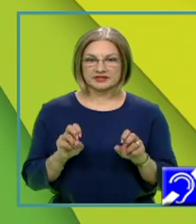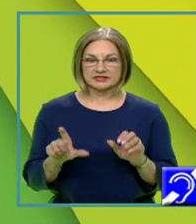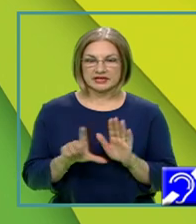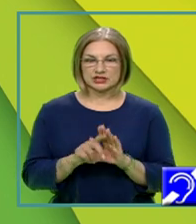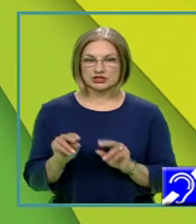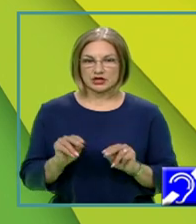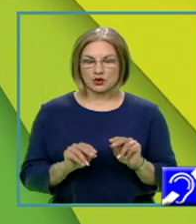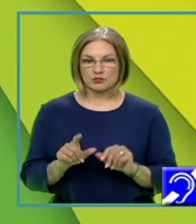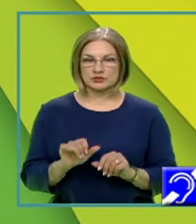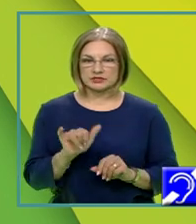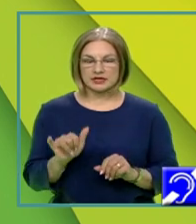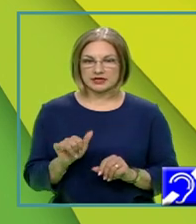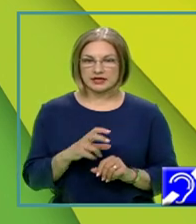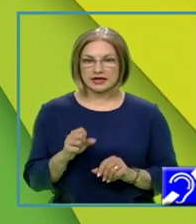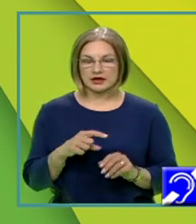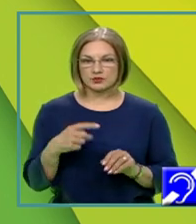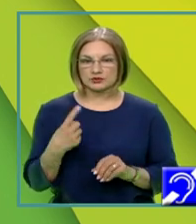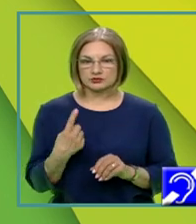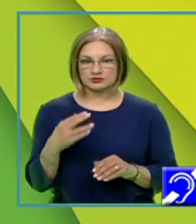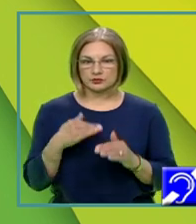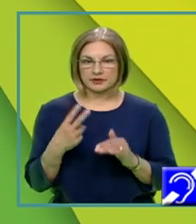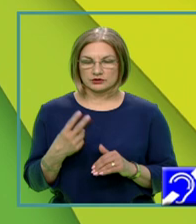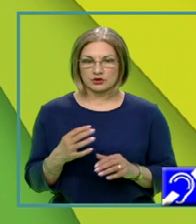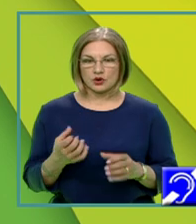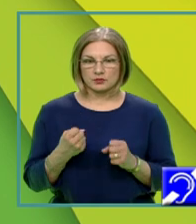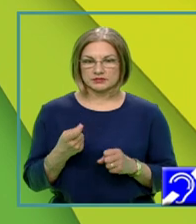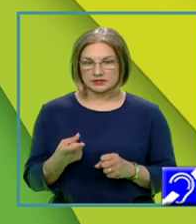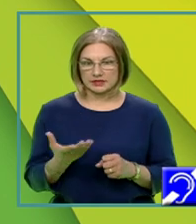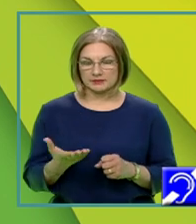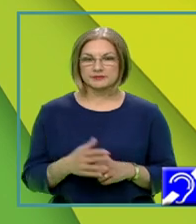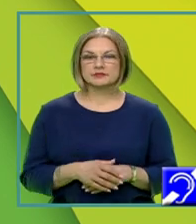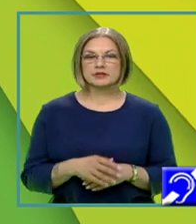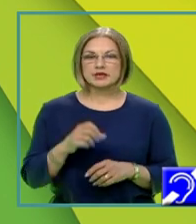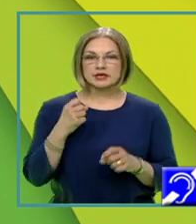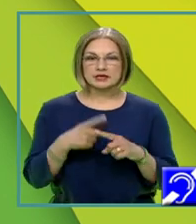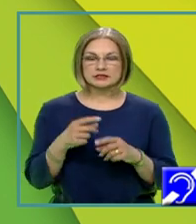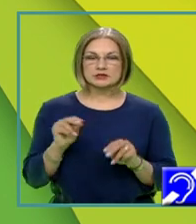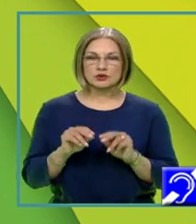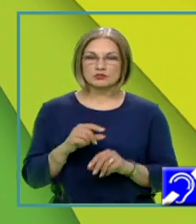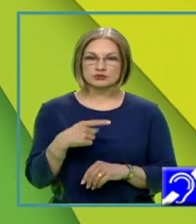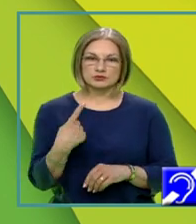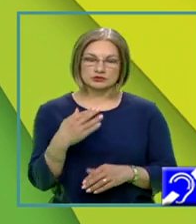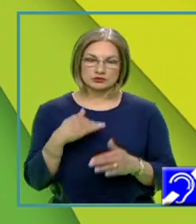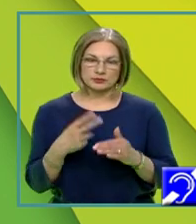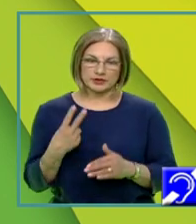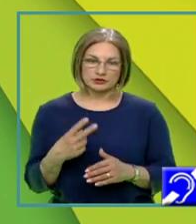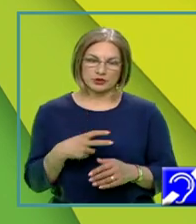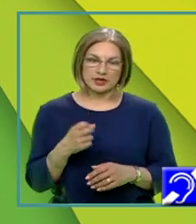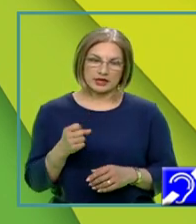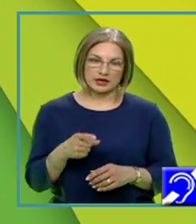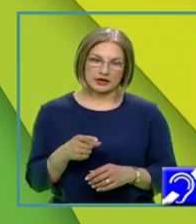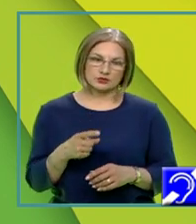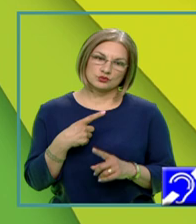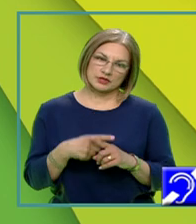compoziție yi2 cu minus 1 pe 2 vom obține în acest fel x compus cu minus 1 pe 2 este egal cu